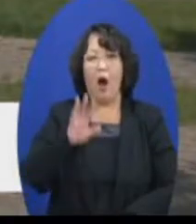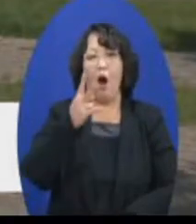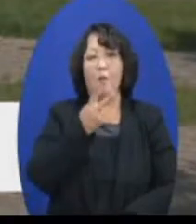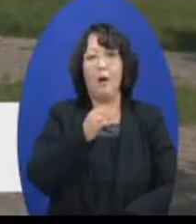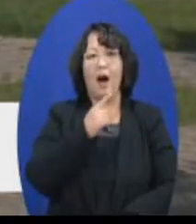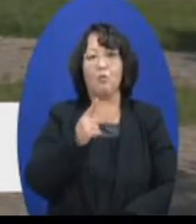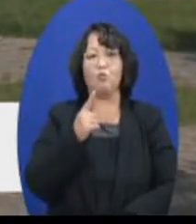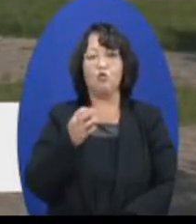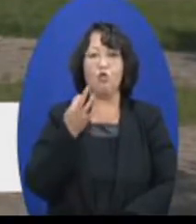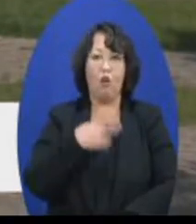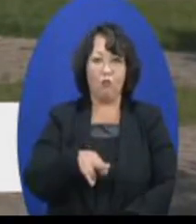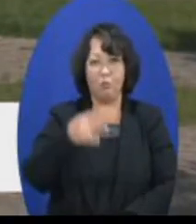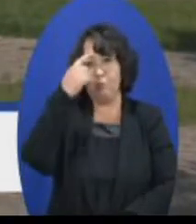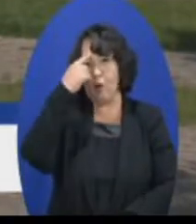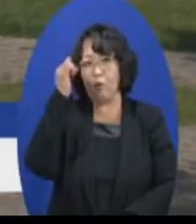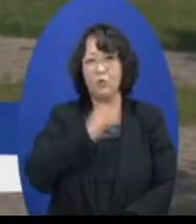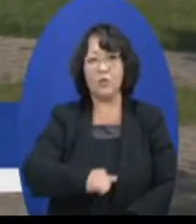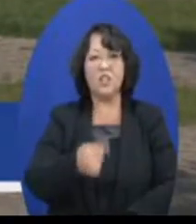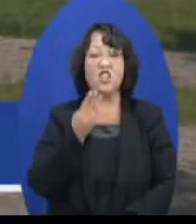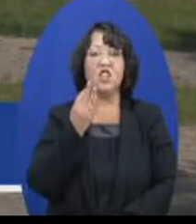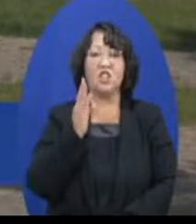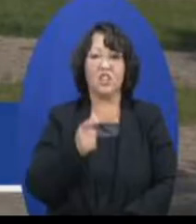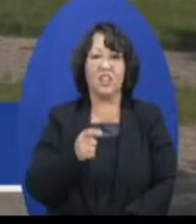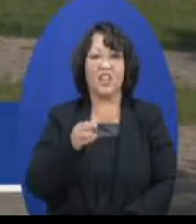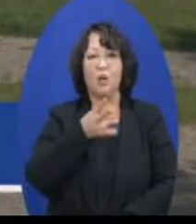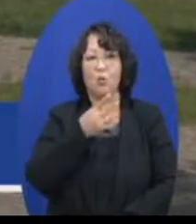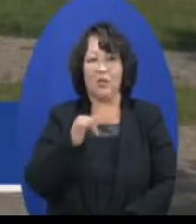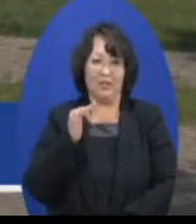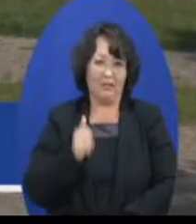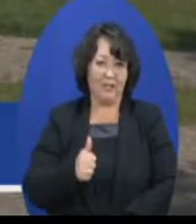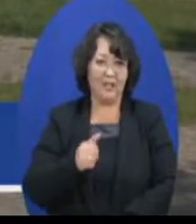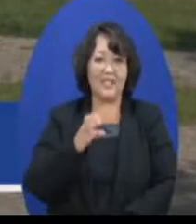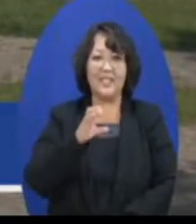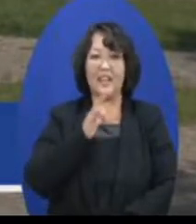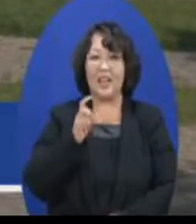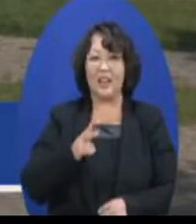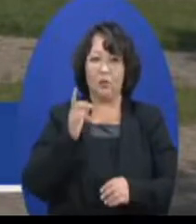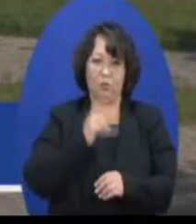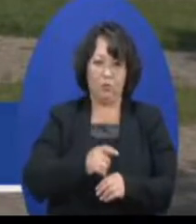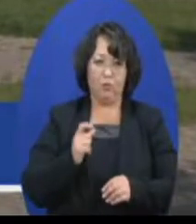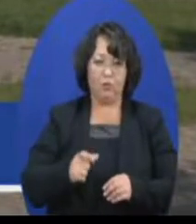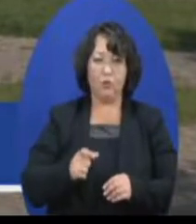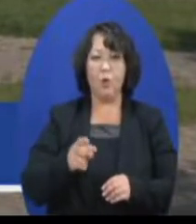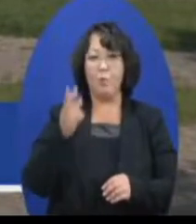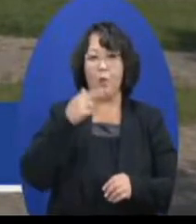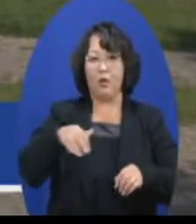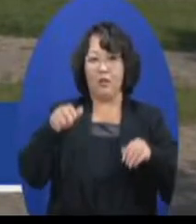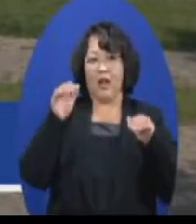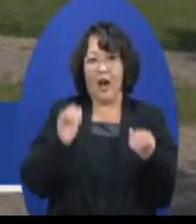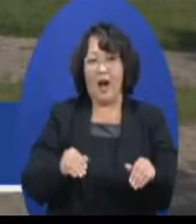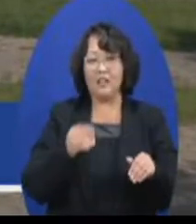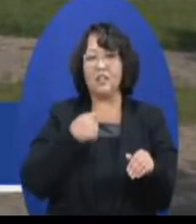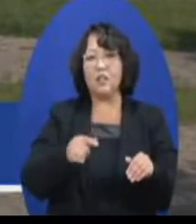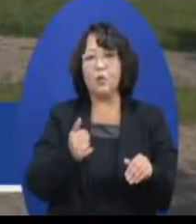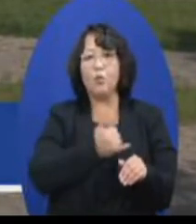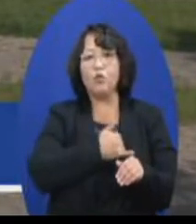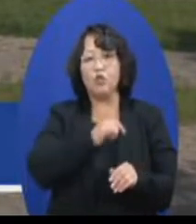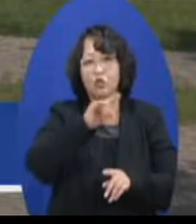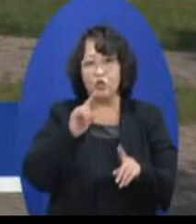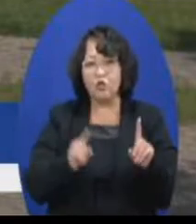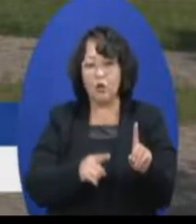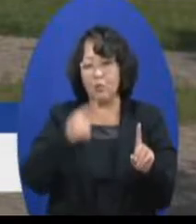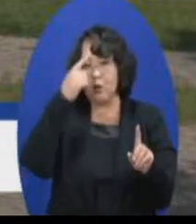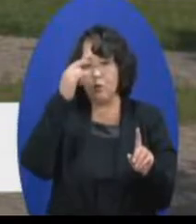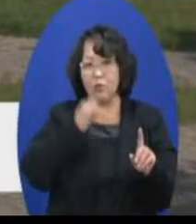11 онд Монголын одоо шилдэг тэргүүний скейтинг Богдхааны удирдлагын дор